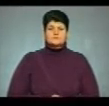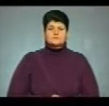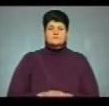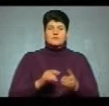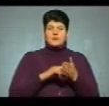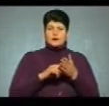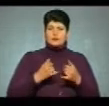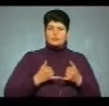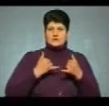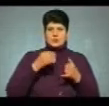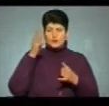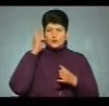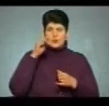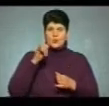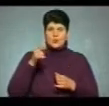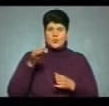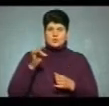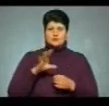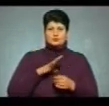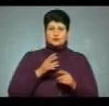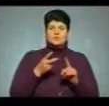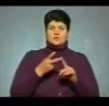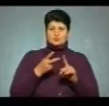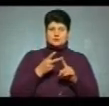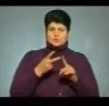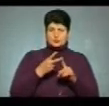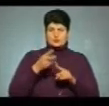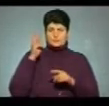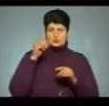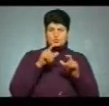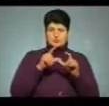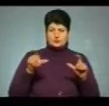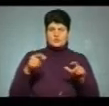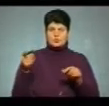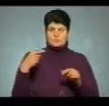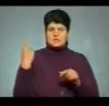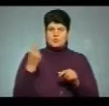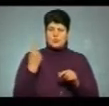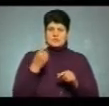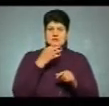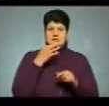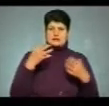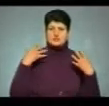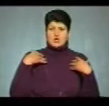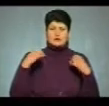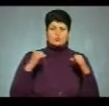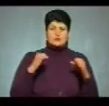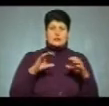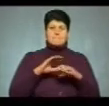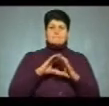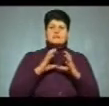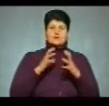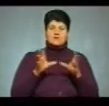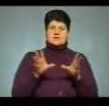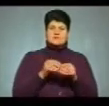Зазначу, почесне консульство Угорщини стало другою дипломатичною установою в Тернопільській області, повідомила начальник управління міжнародного співробітництва